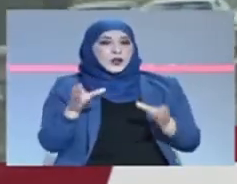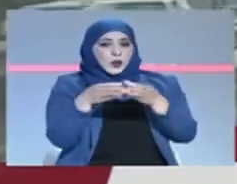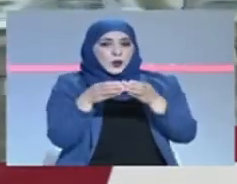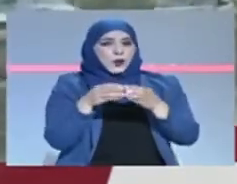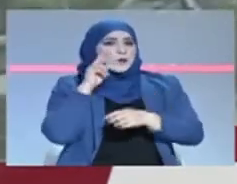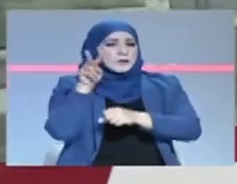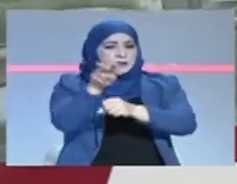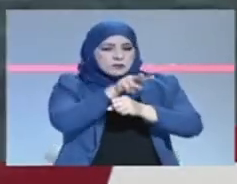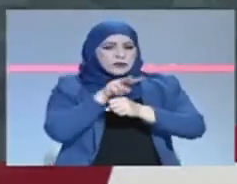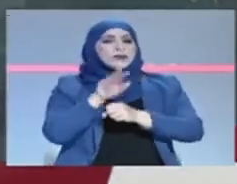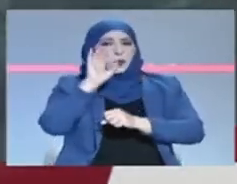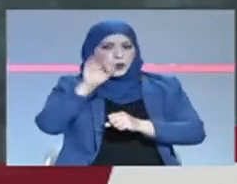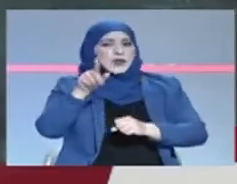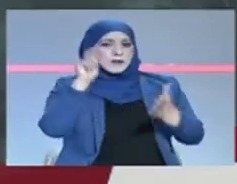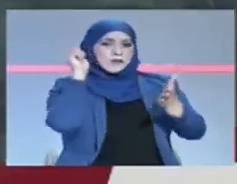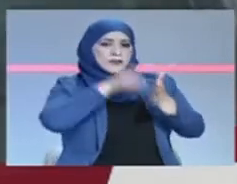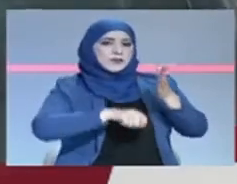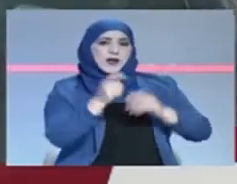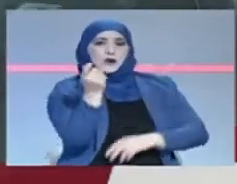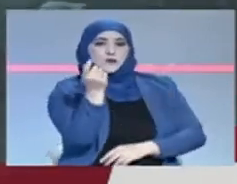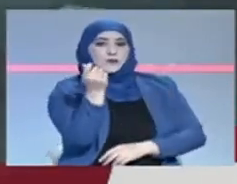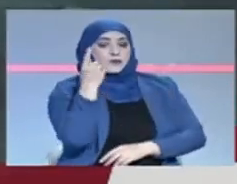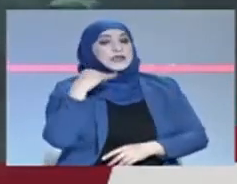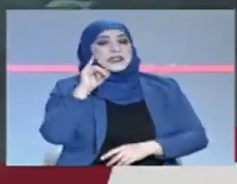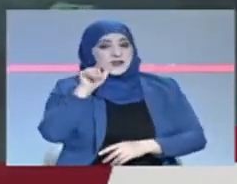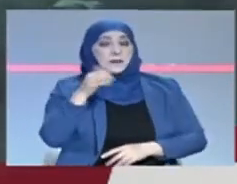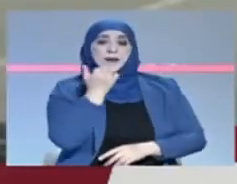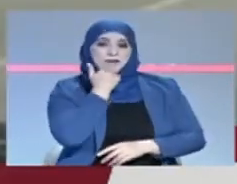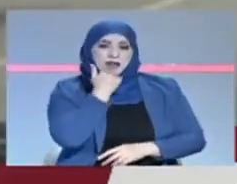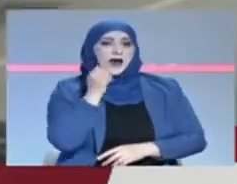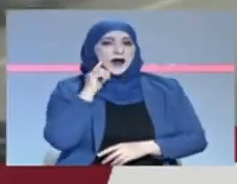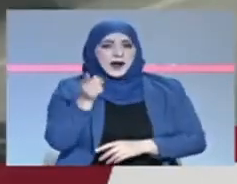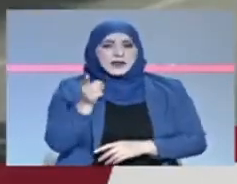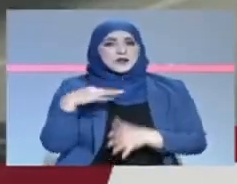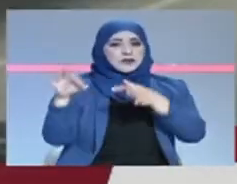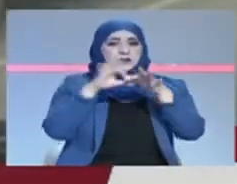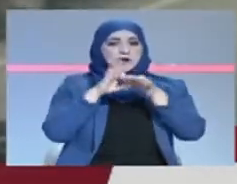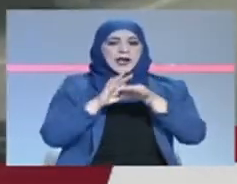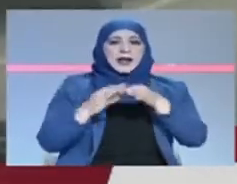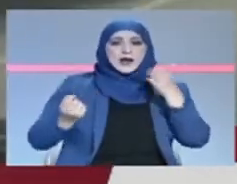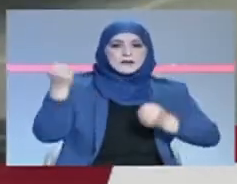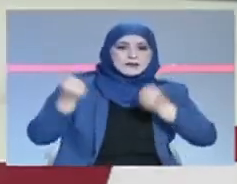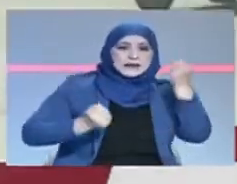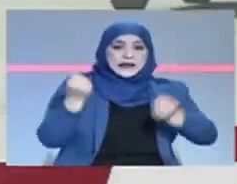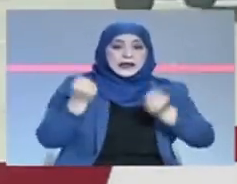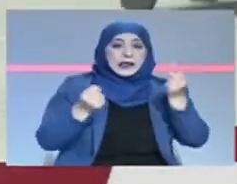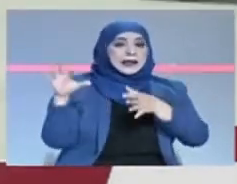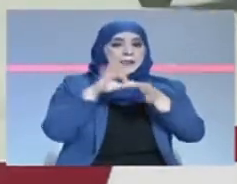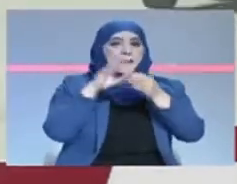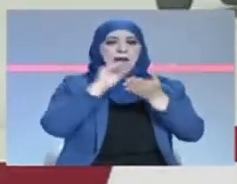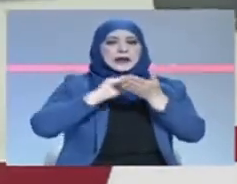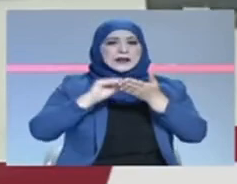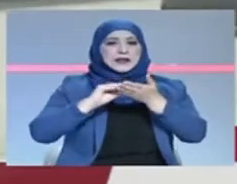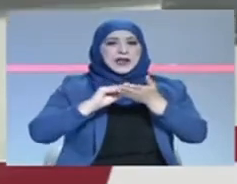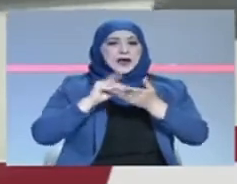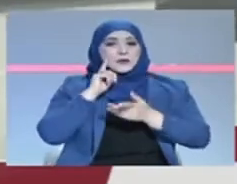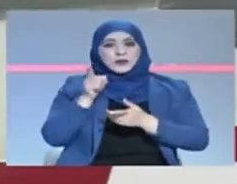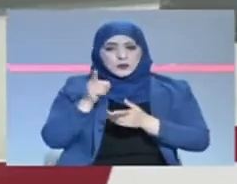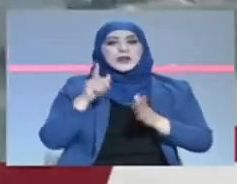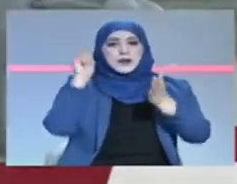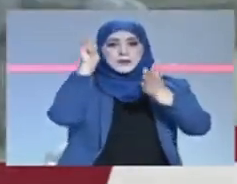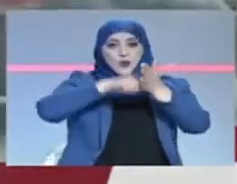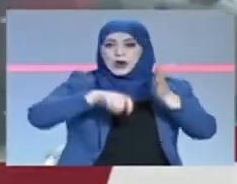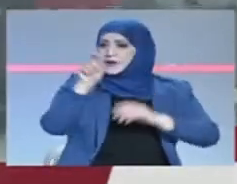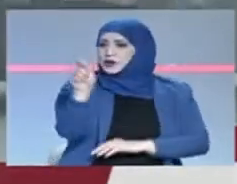المراقبه من تسليط عقوبات ماليه على بعض المخالفات المتعلقة باستعمال السيارات والعربات الإدارية، واعتبرها